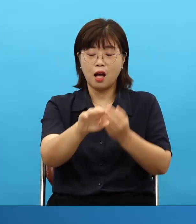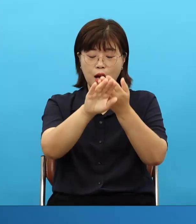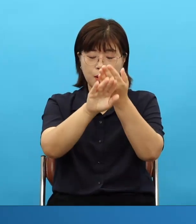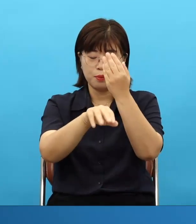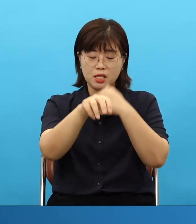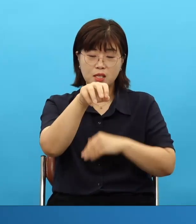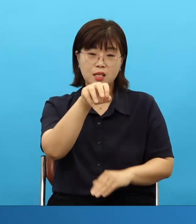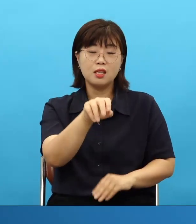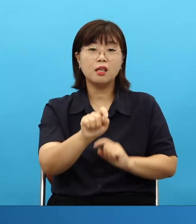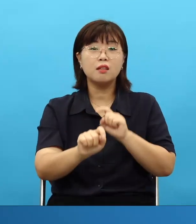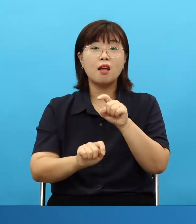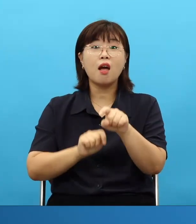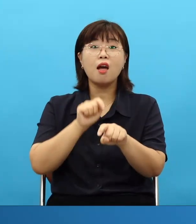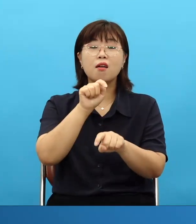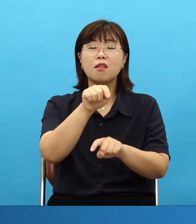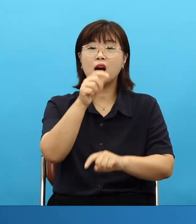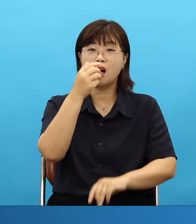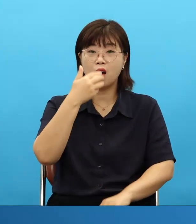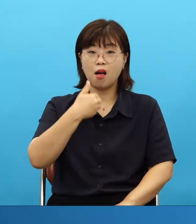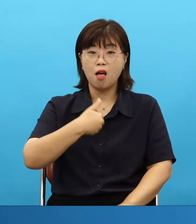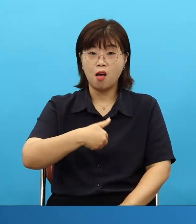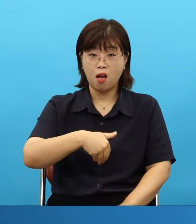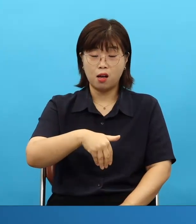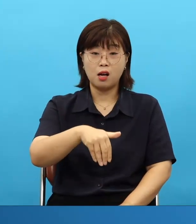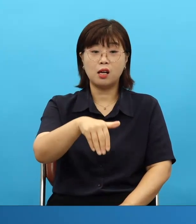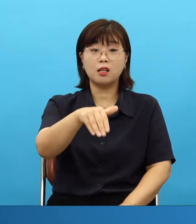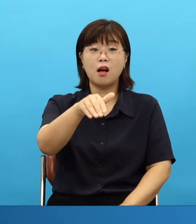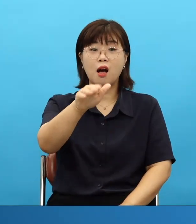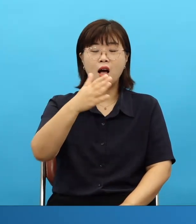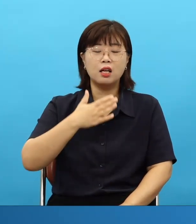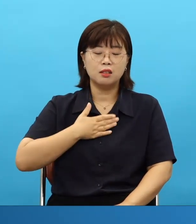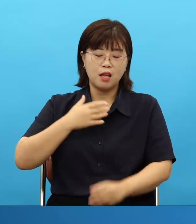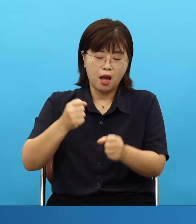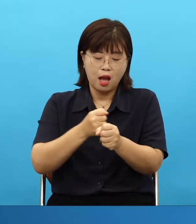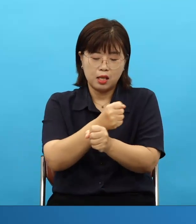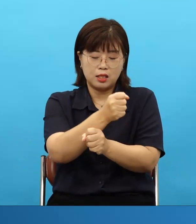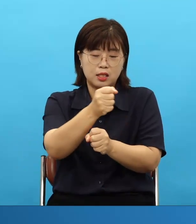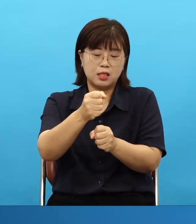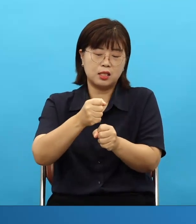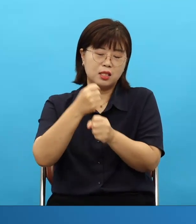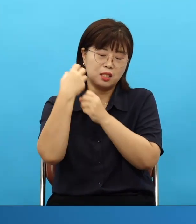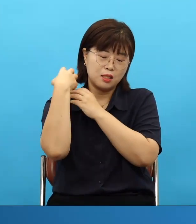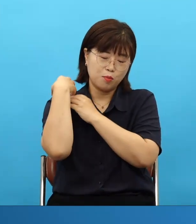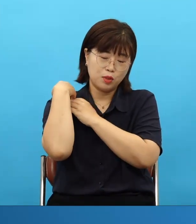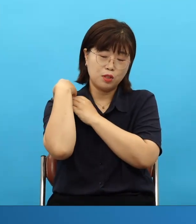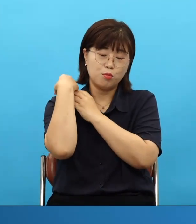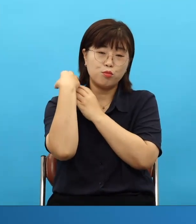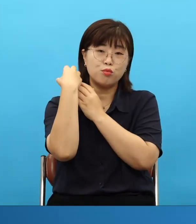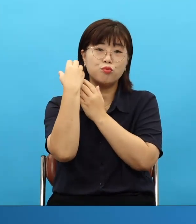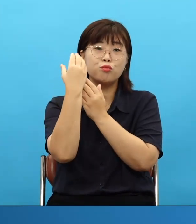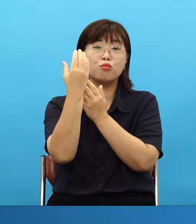십자가 밑에 나가 내 짐을